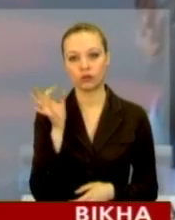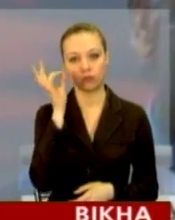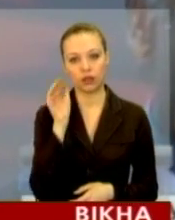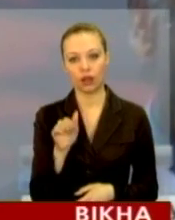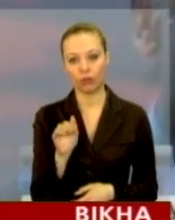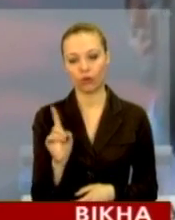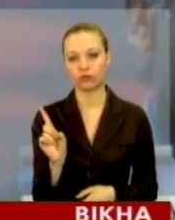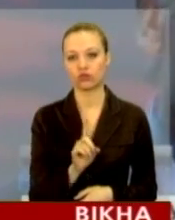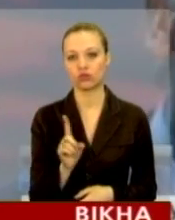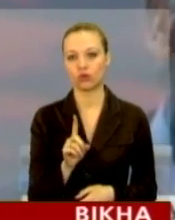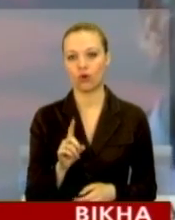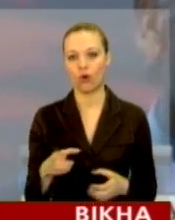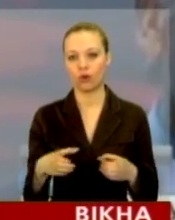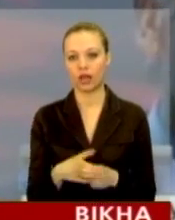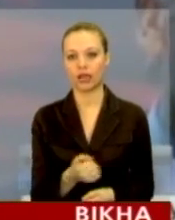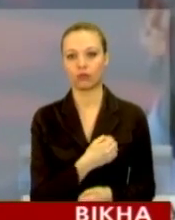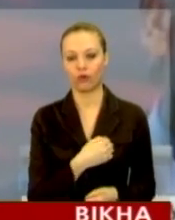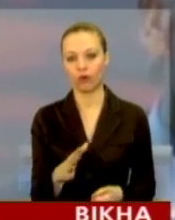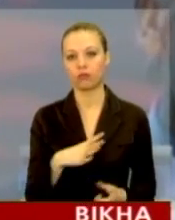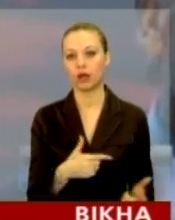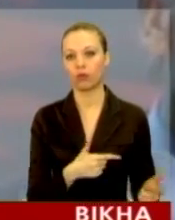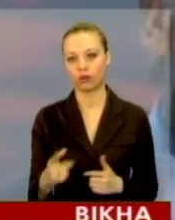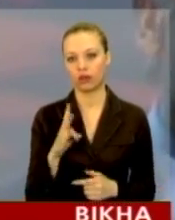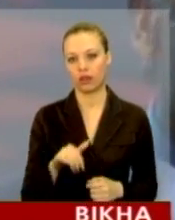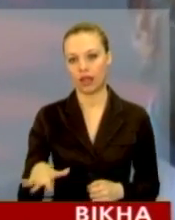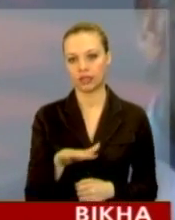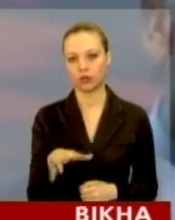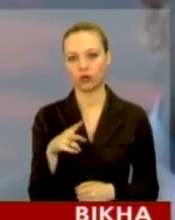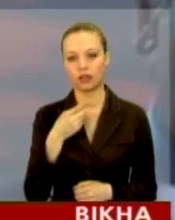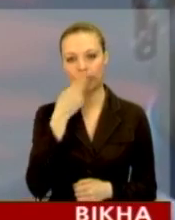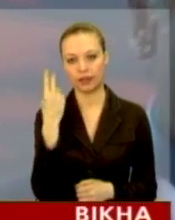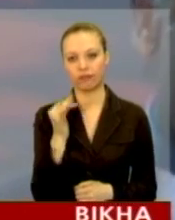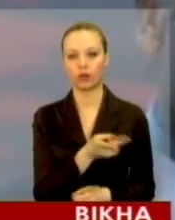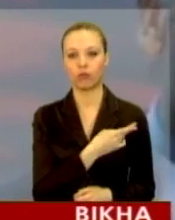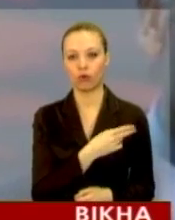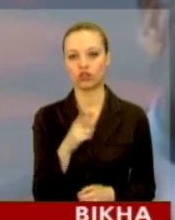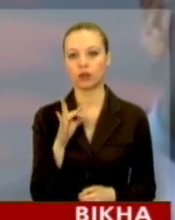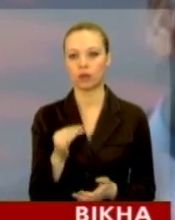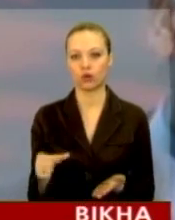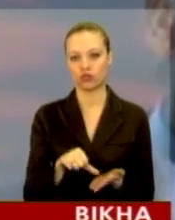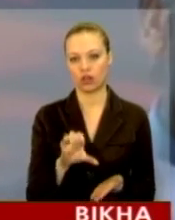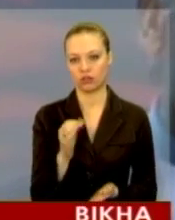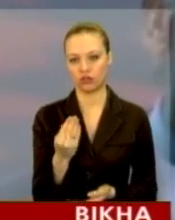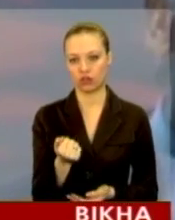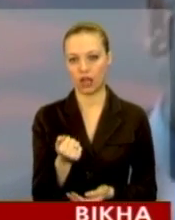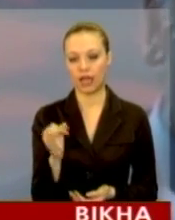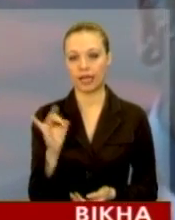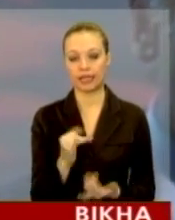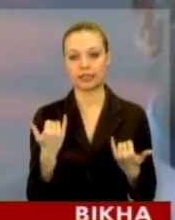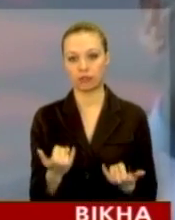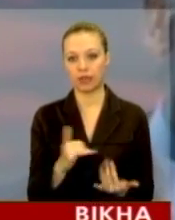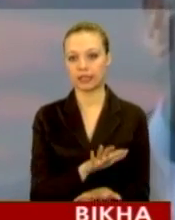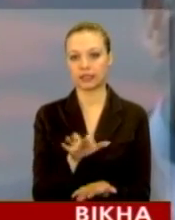что отряды боевиков были подготовлены на территории Литвы и Польши при участии Соединенных Штатов Америки. И